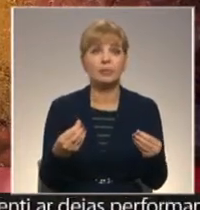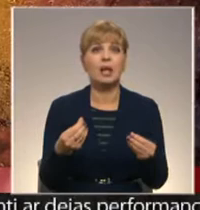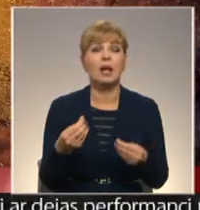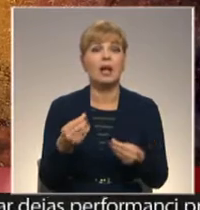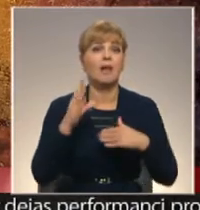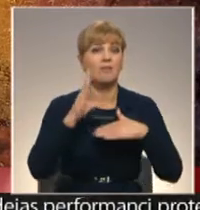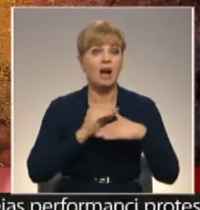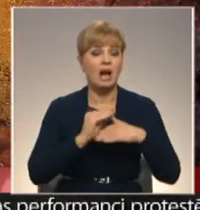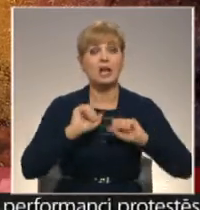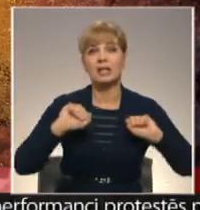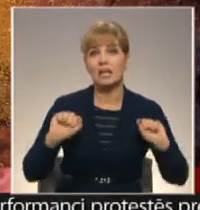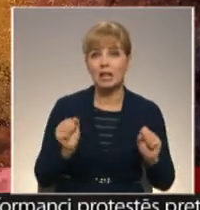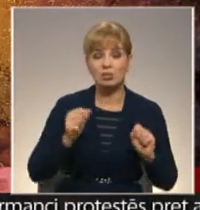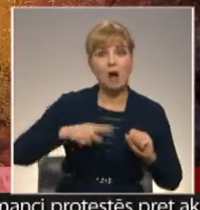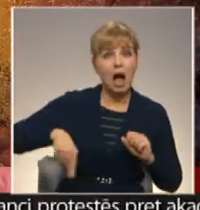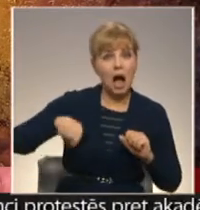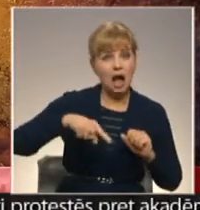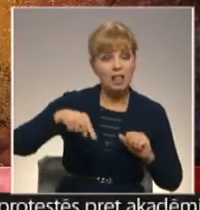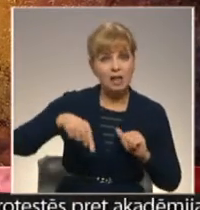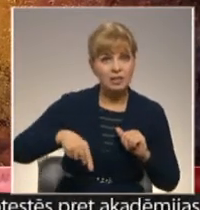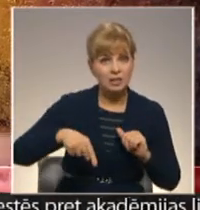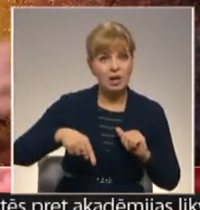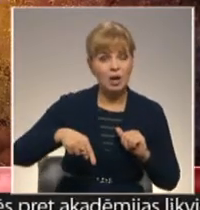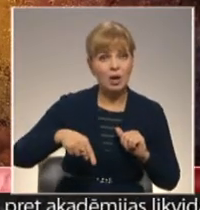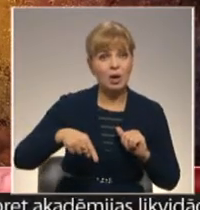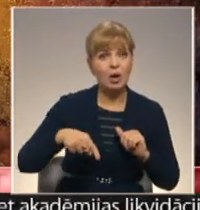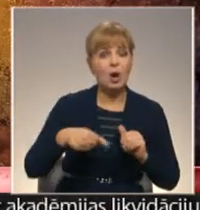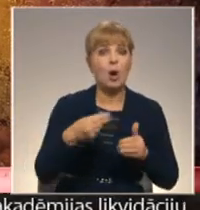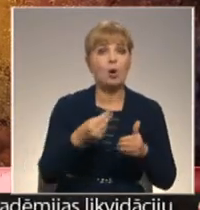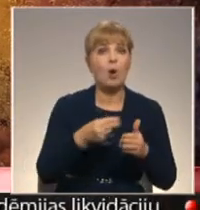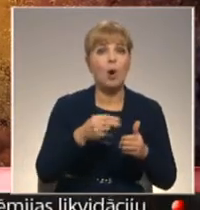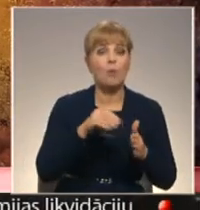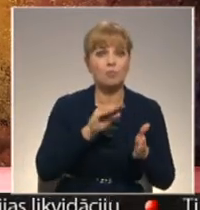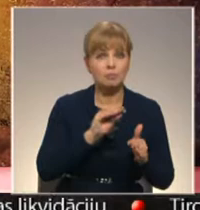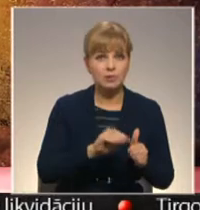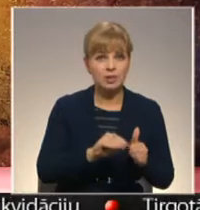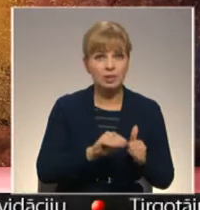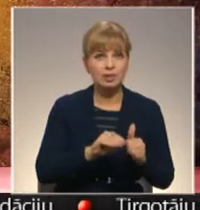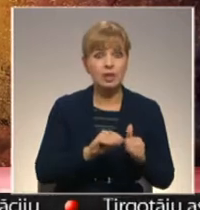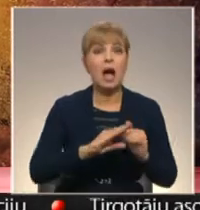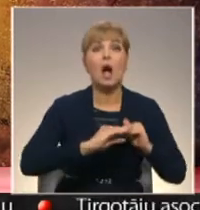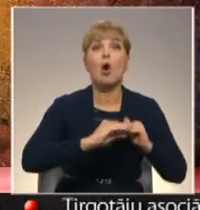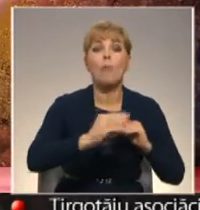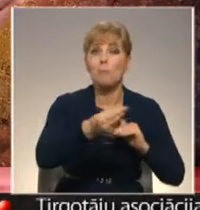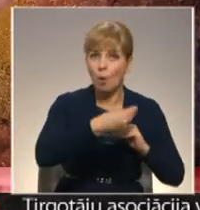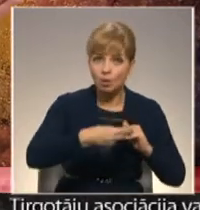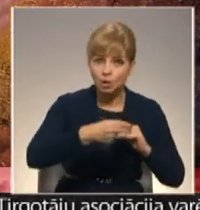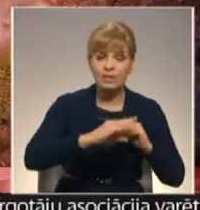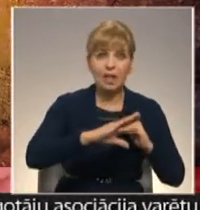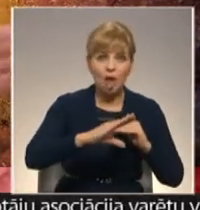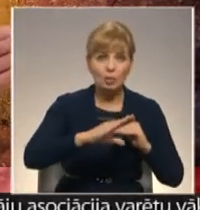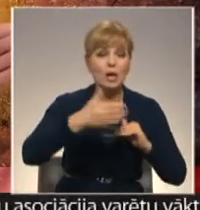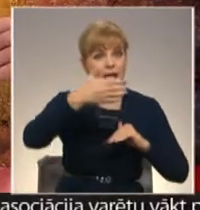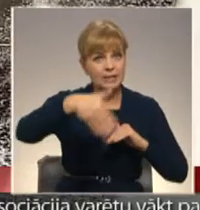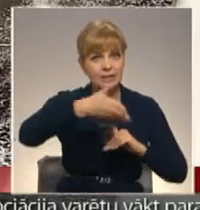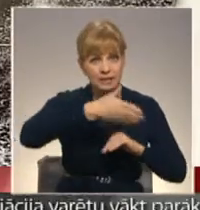vakarā tiek iesaldēta āliņģi, iesaldēta kompozīcija, no rīta viņi tiek izcirst ārā, uzstādīt saules gaismā